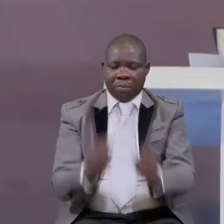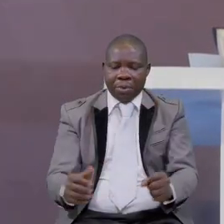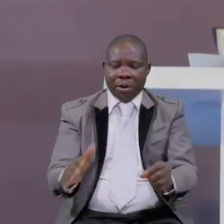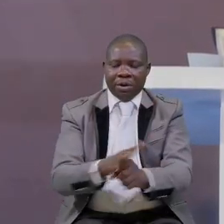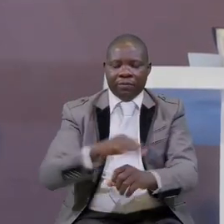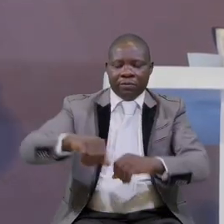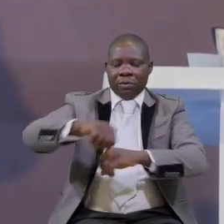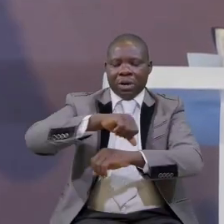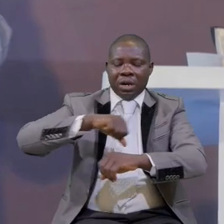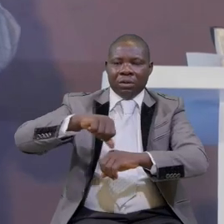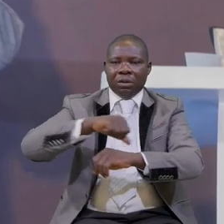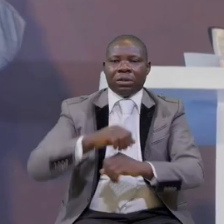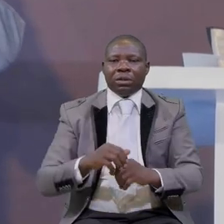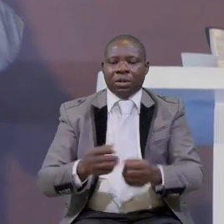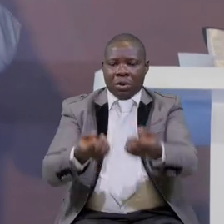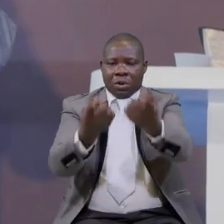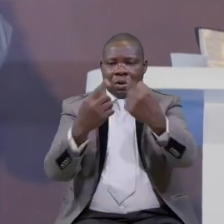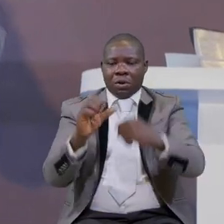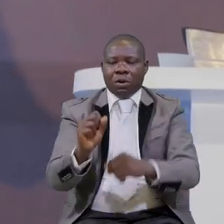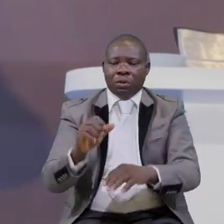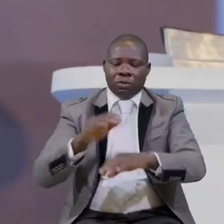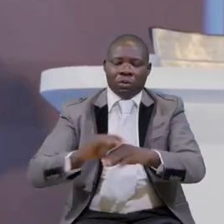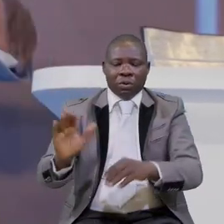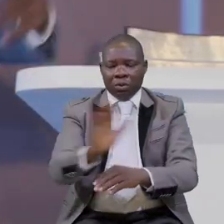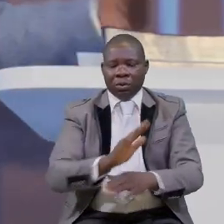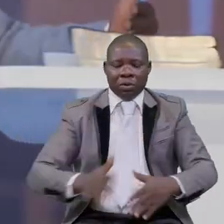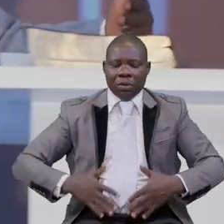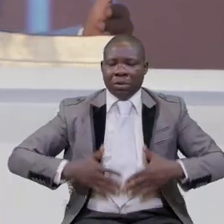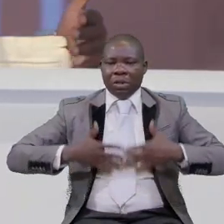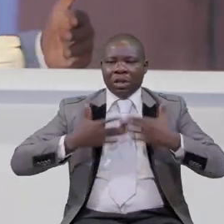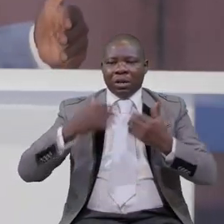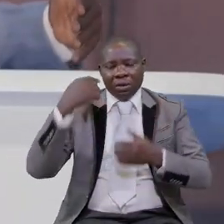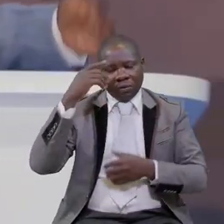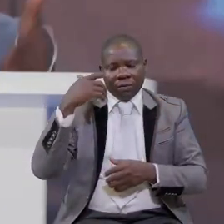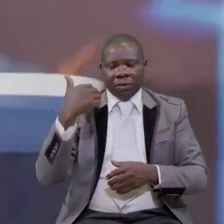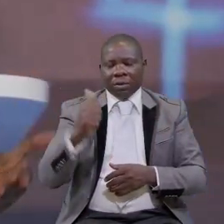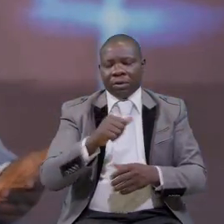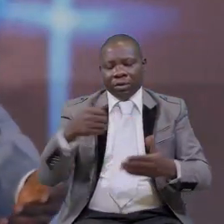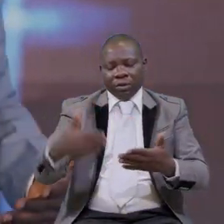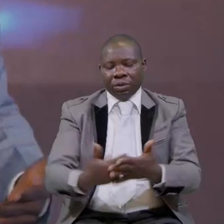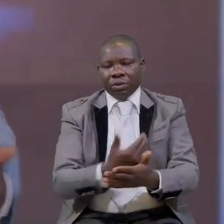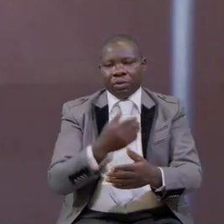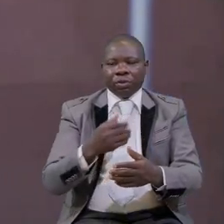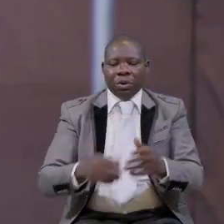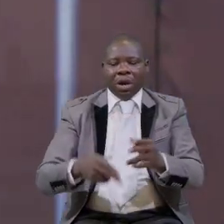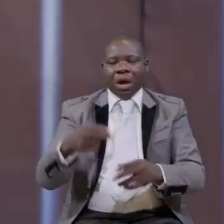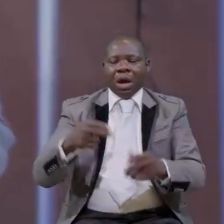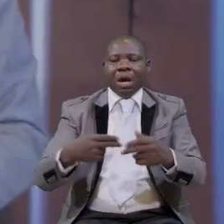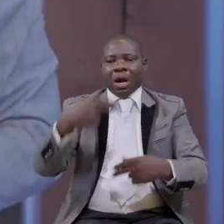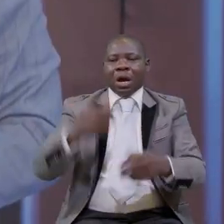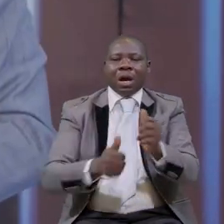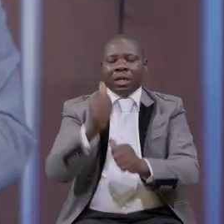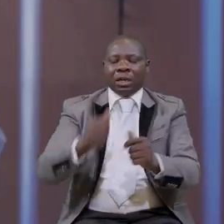une plus puissante onction vienne sur ta vie pour un nouveau ministère, un ministère plus